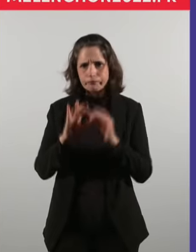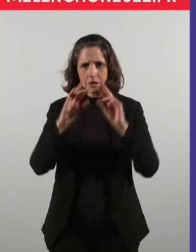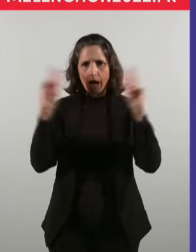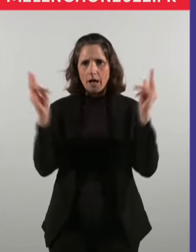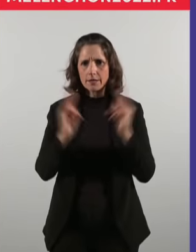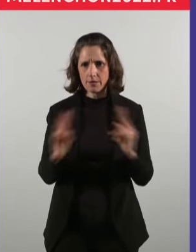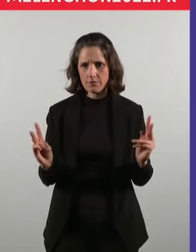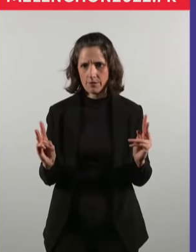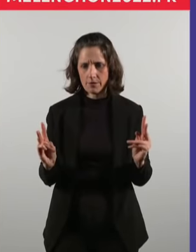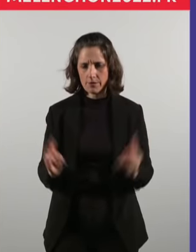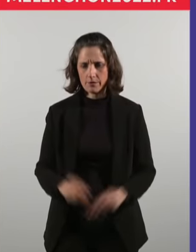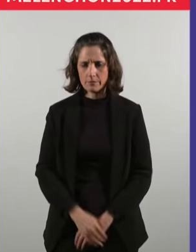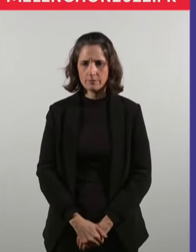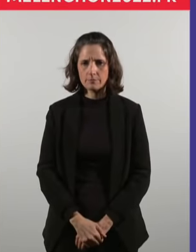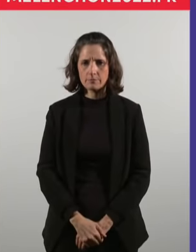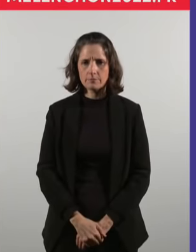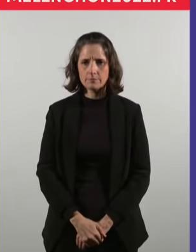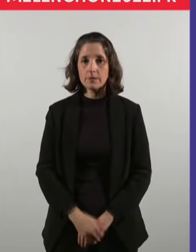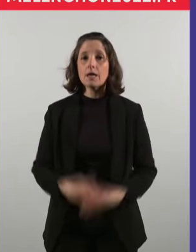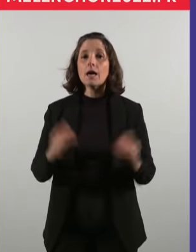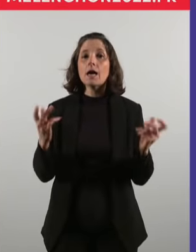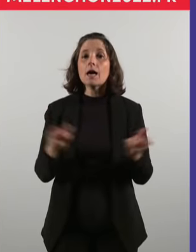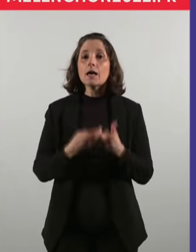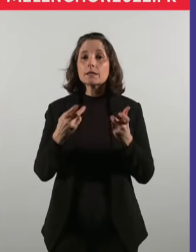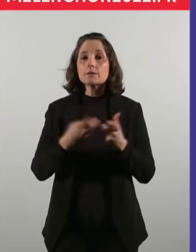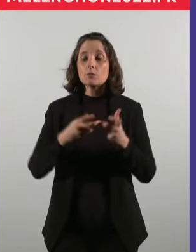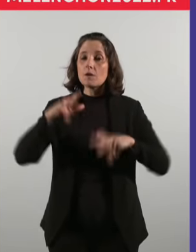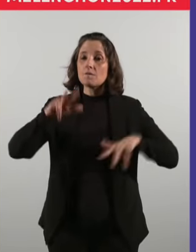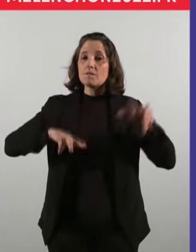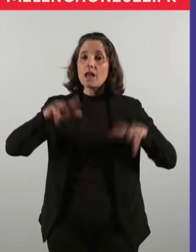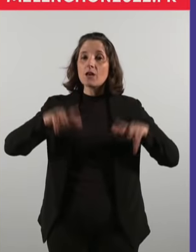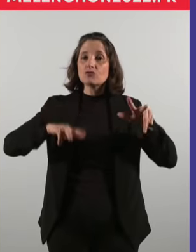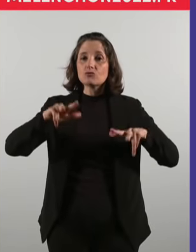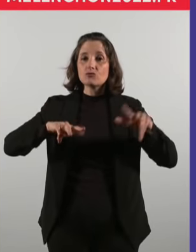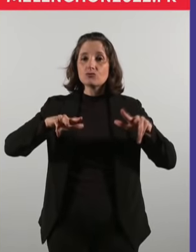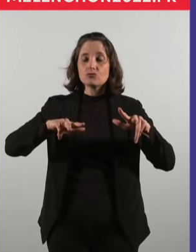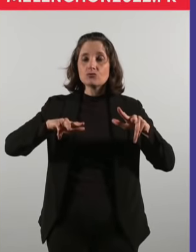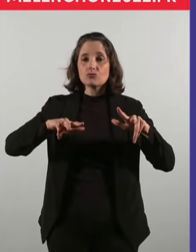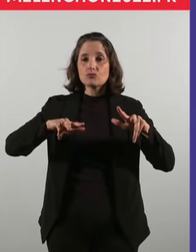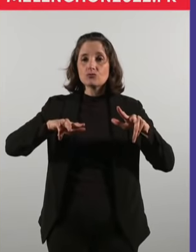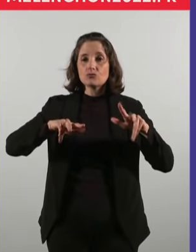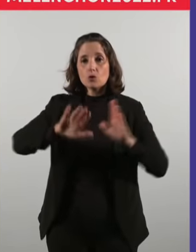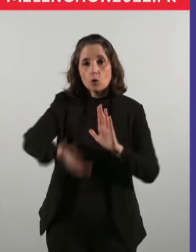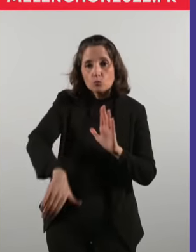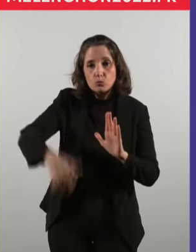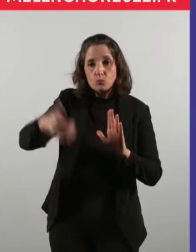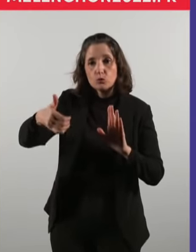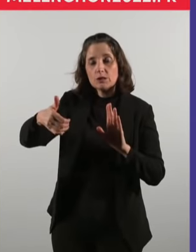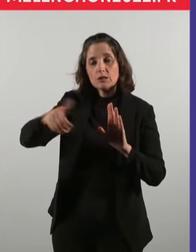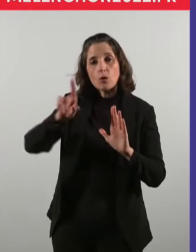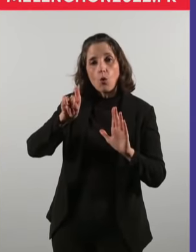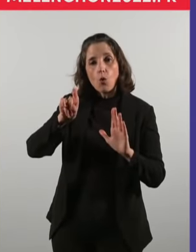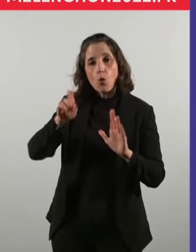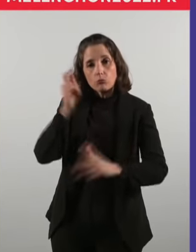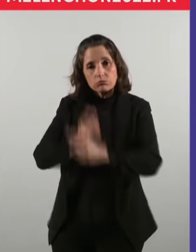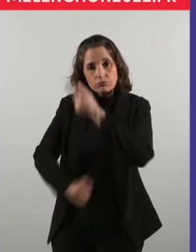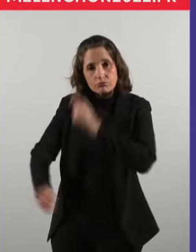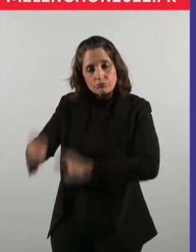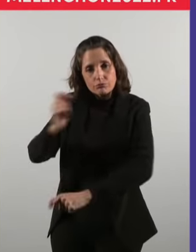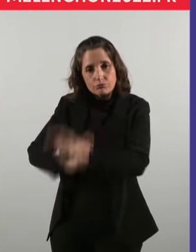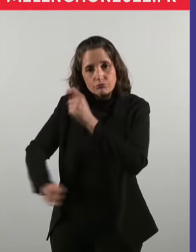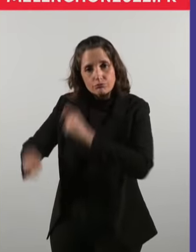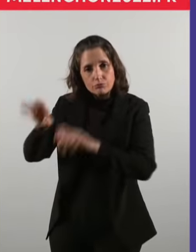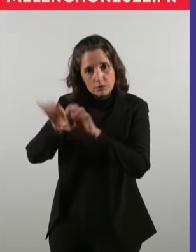Un village creuse un puits et tout le monde peut y puiser de l'eau. L'eau est un bien commun et le puits